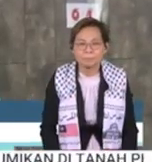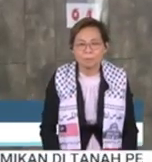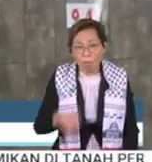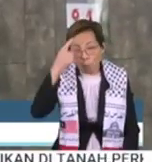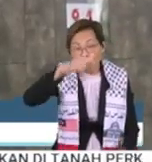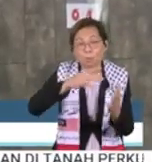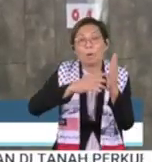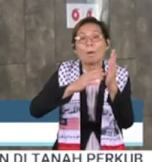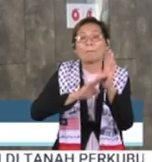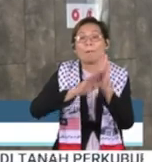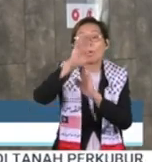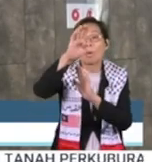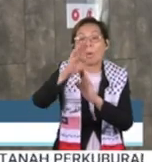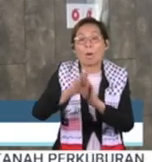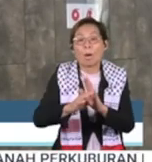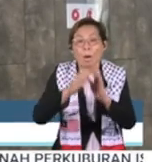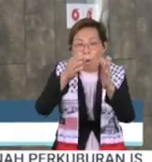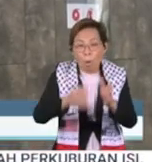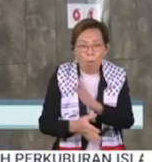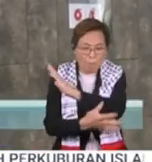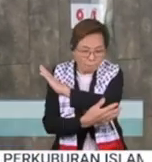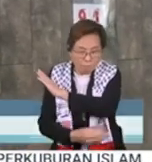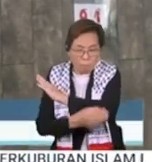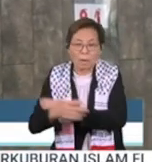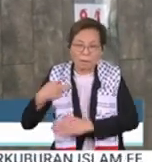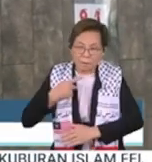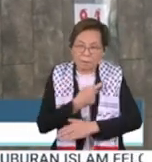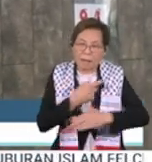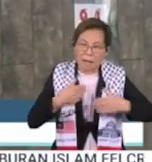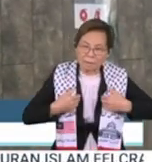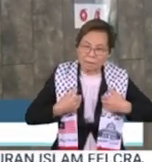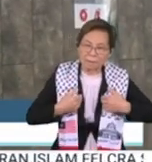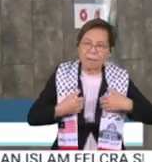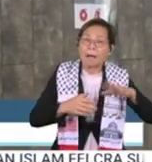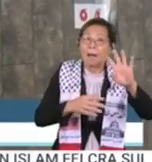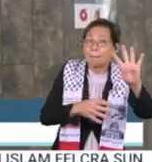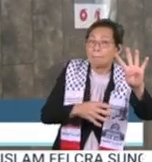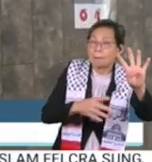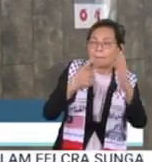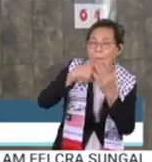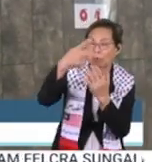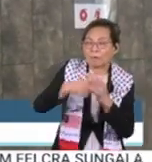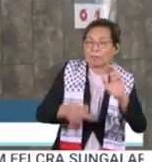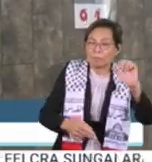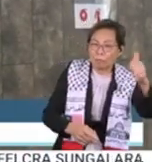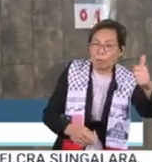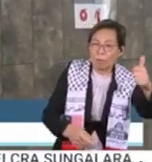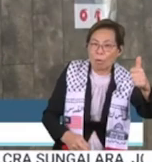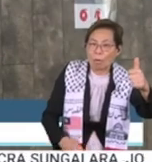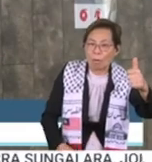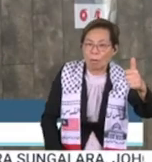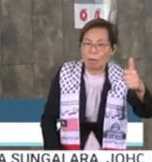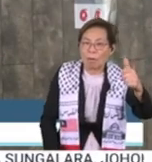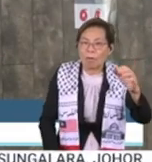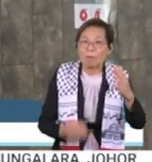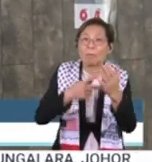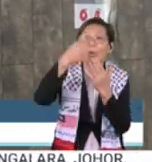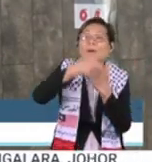Untuk program pembangunan asnaf di bawah MAWIB ini, kita ada 4 program. Yang pertama, program